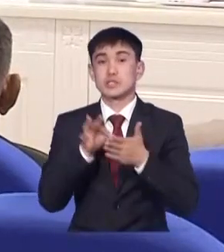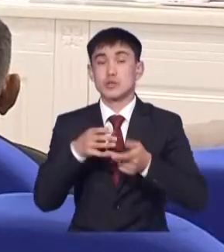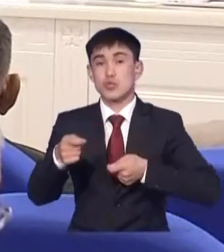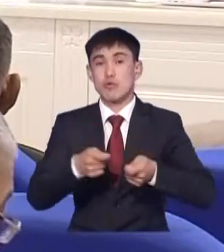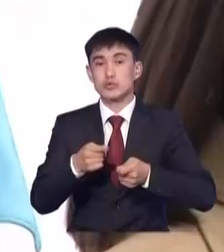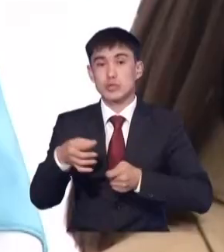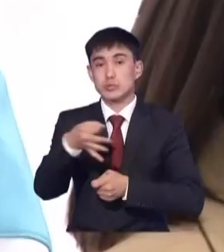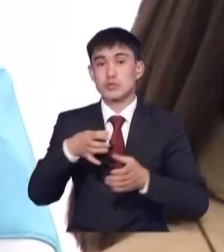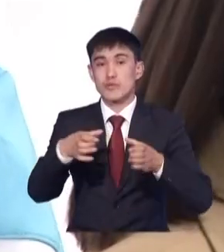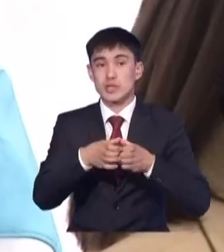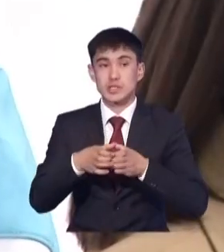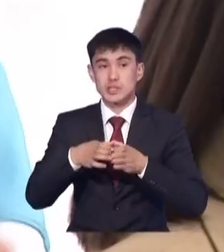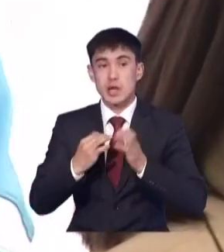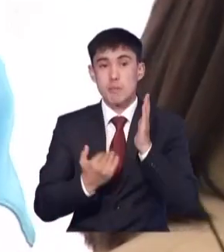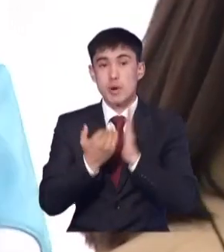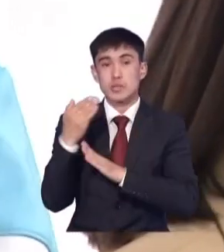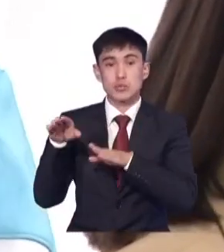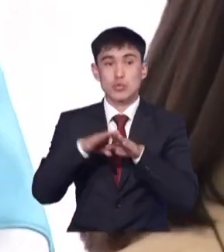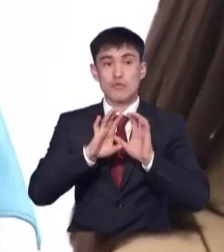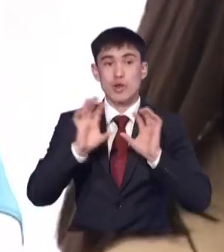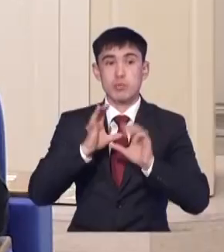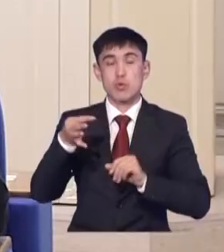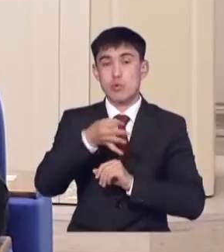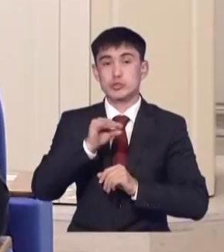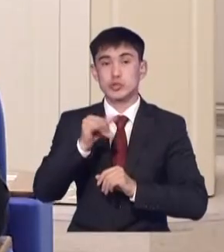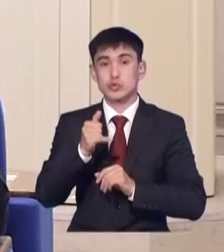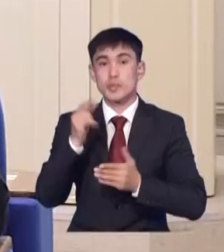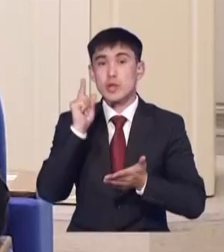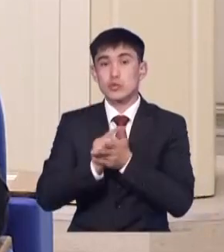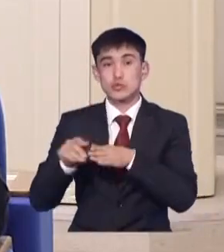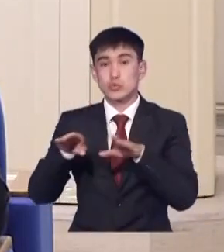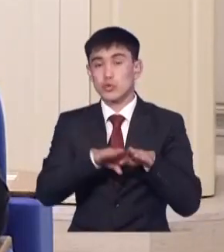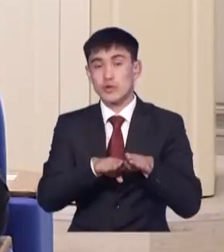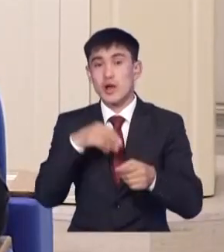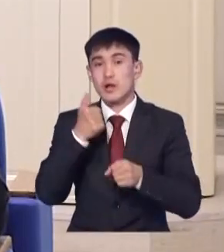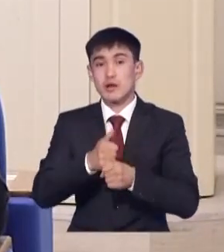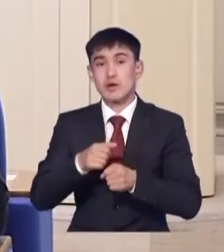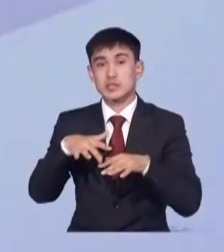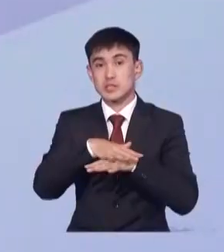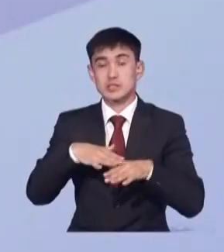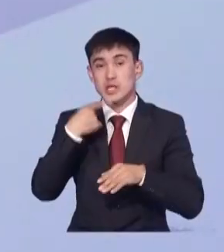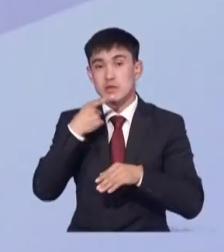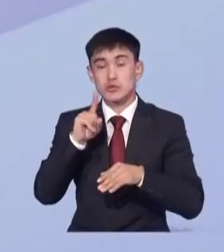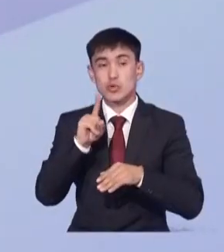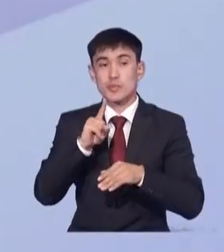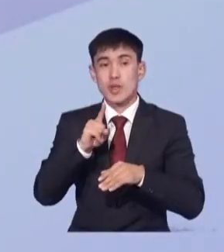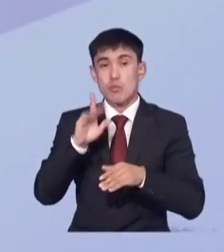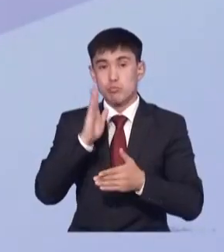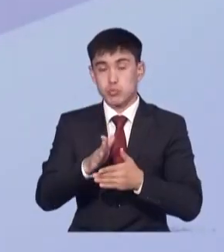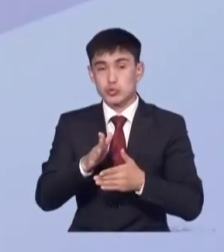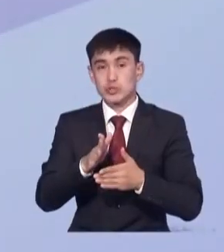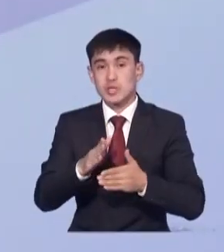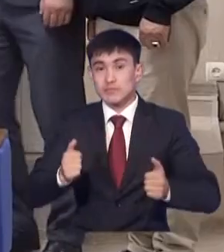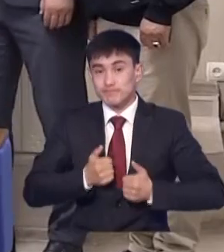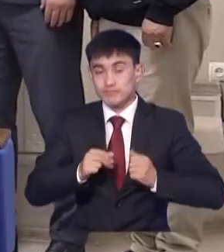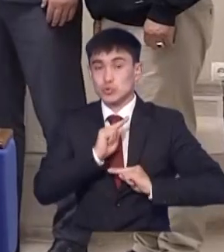руководства областной федерации – поднять уровень волейбола в области ЖТСУ на должный уровень. Глава ассоциации заявил, что он будет